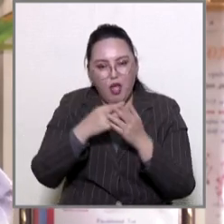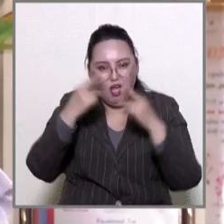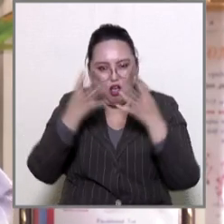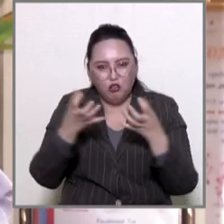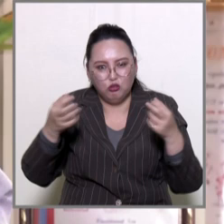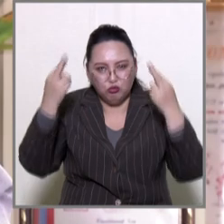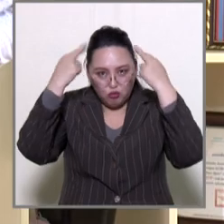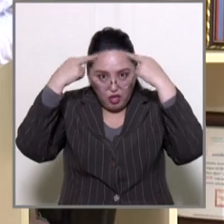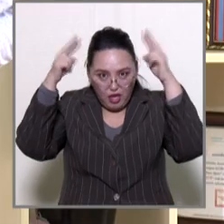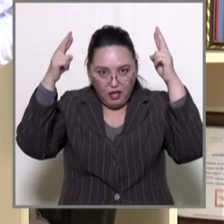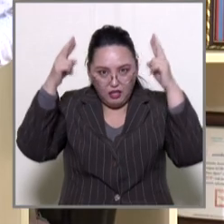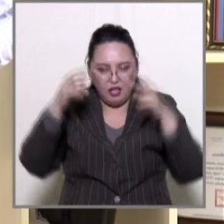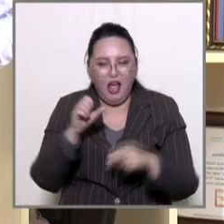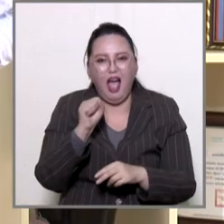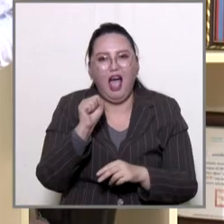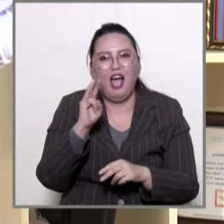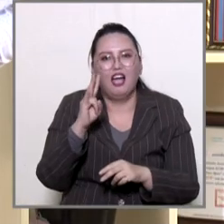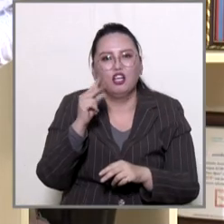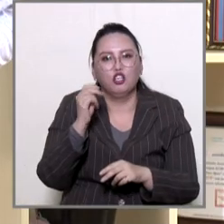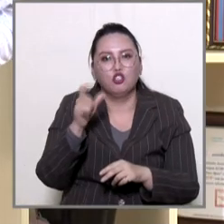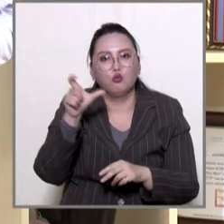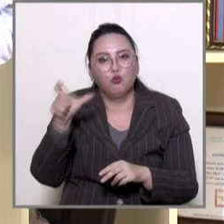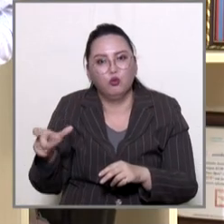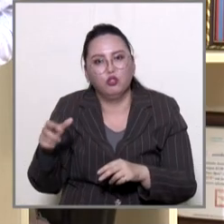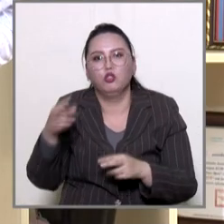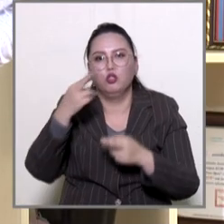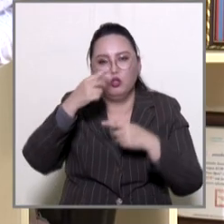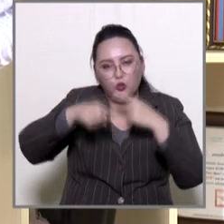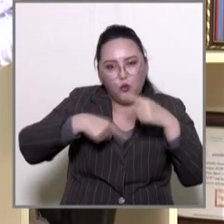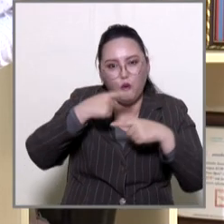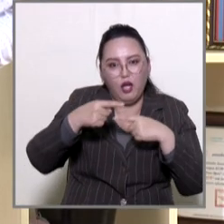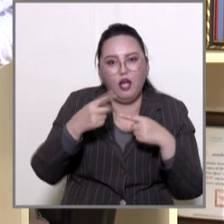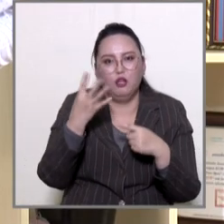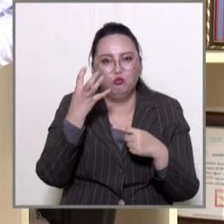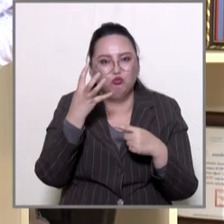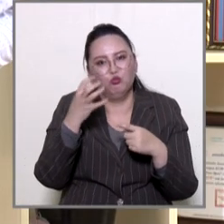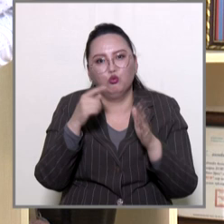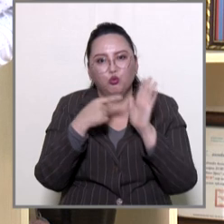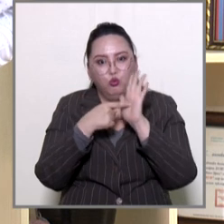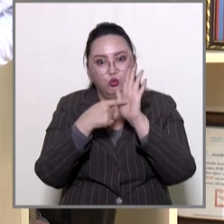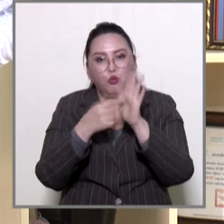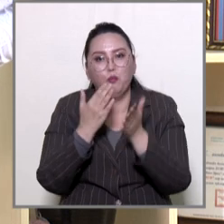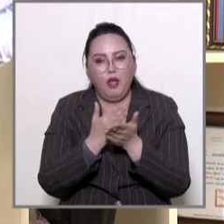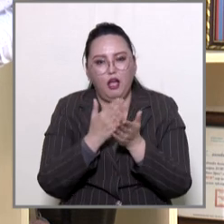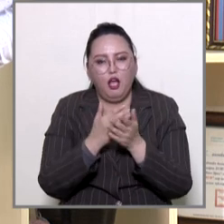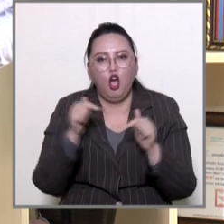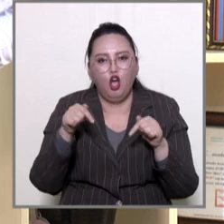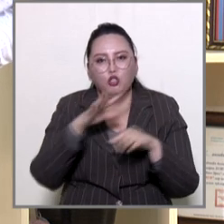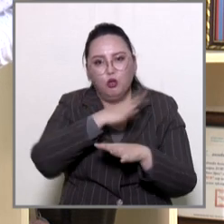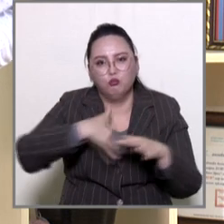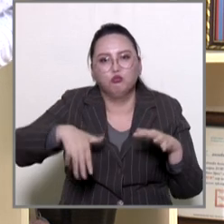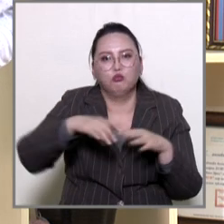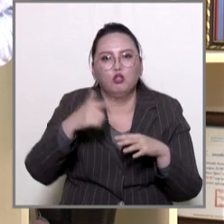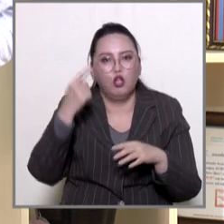илэрхийлэл гарч ирж байгаа гэдгийг маш сайн ойлгох хэрэгтэй. А, гэхдээ өнөөдөр бид нар зохиолын гол дүр болох бор